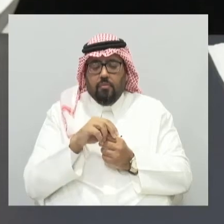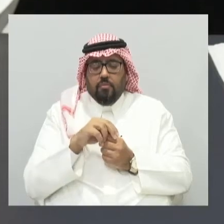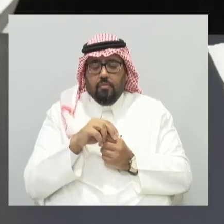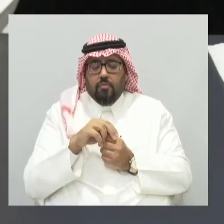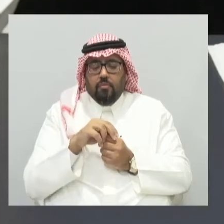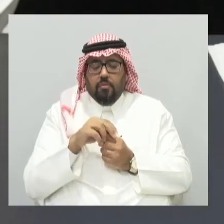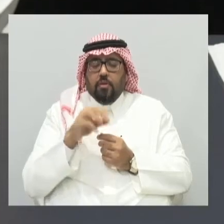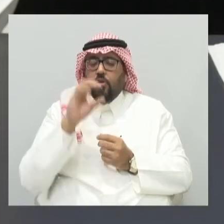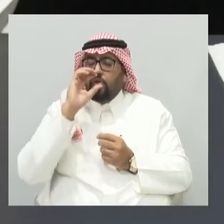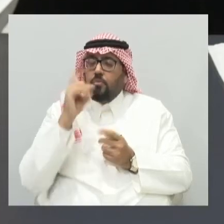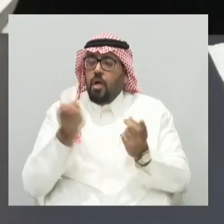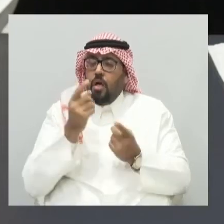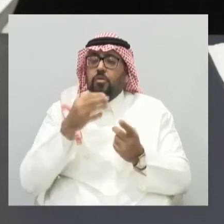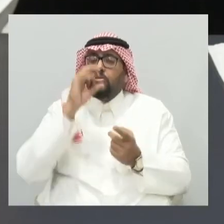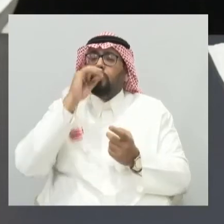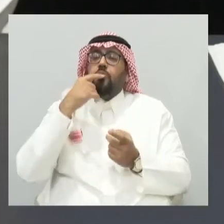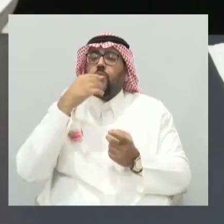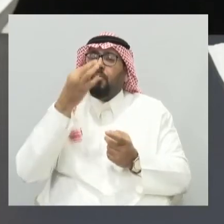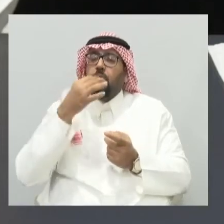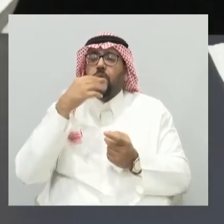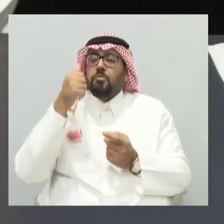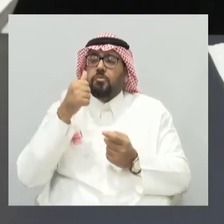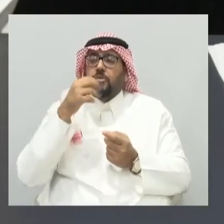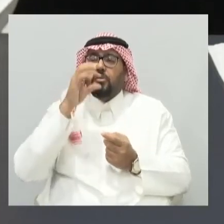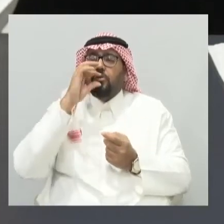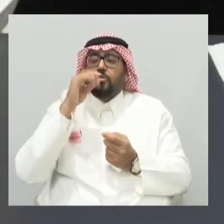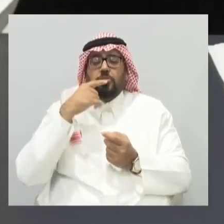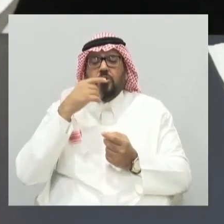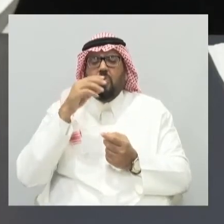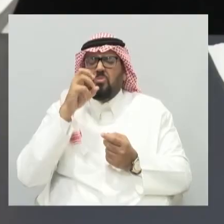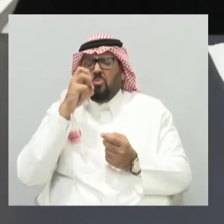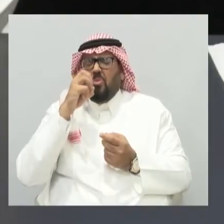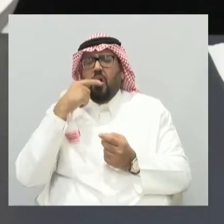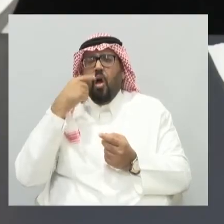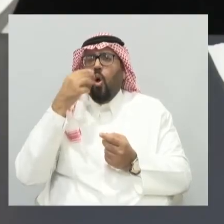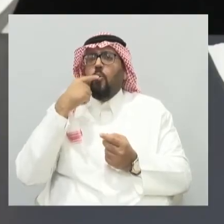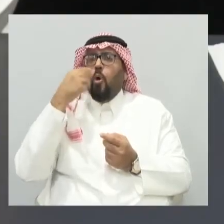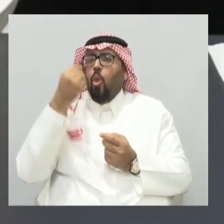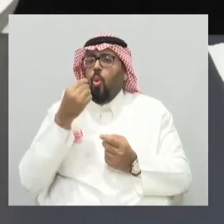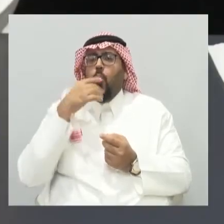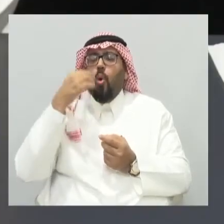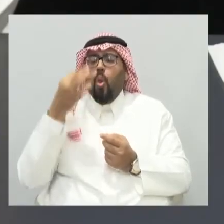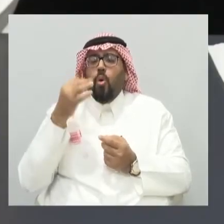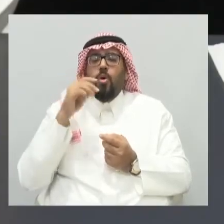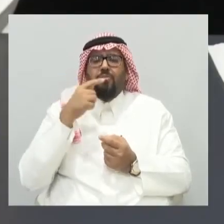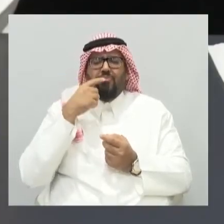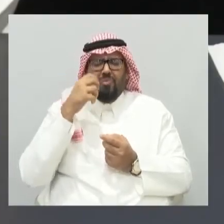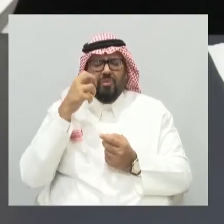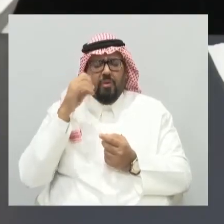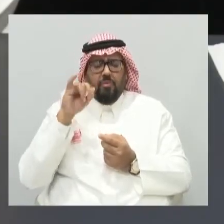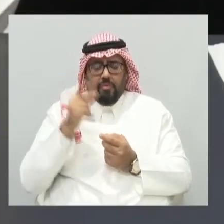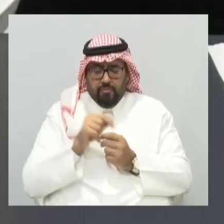لو كان صالح للشرب اقول له طعم حالي او طعم مر هذه ايضا من صفات وخصائص